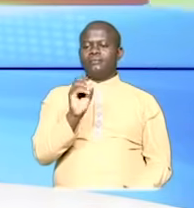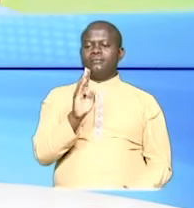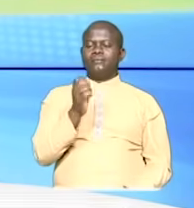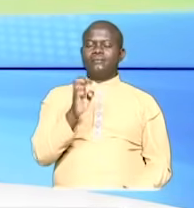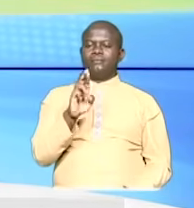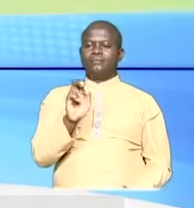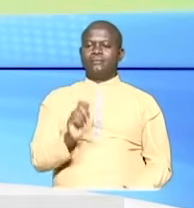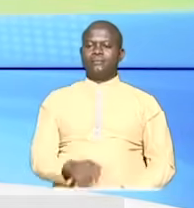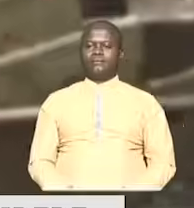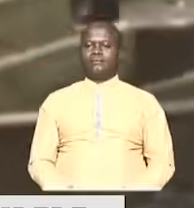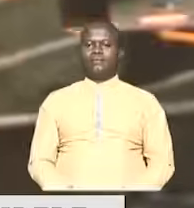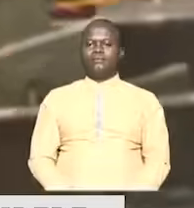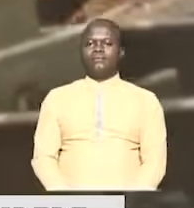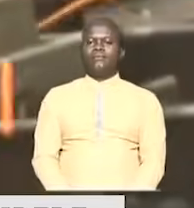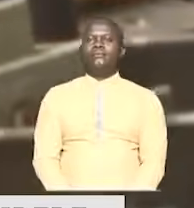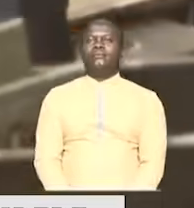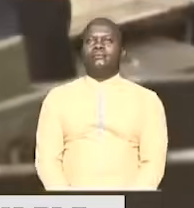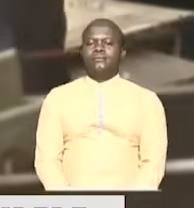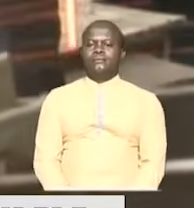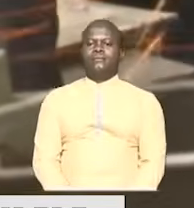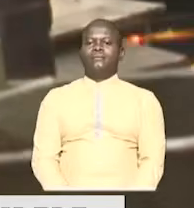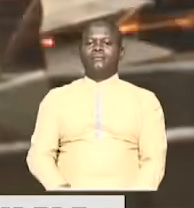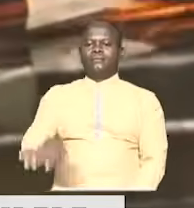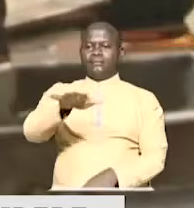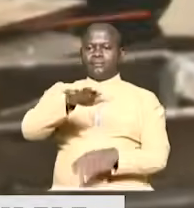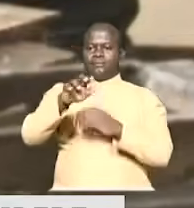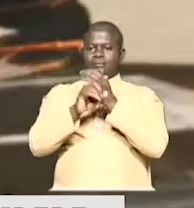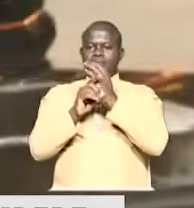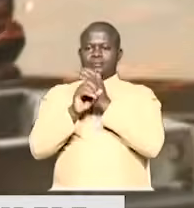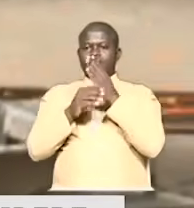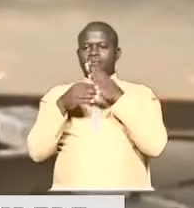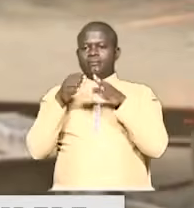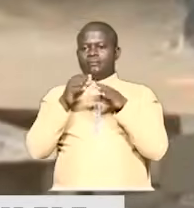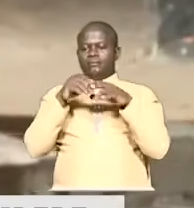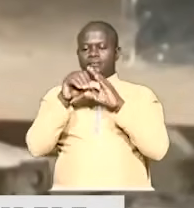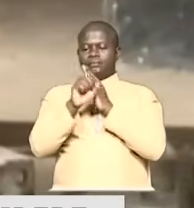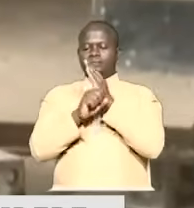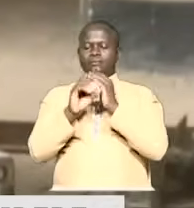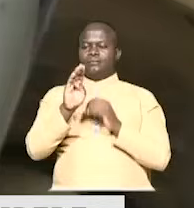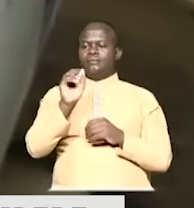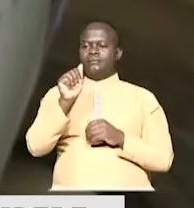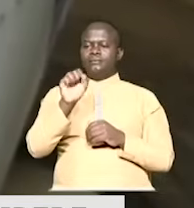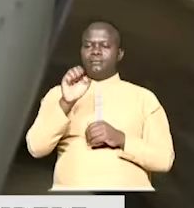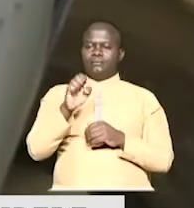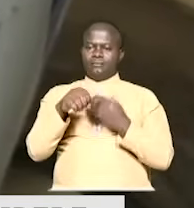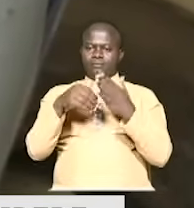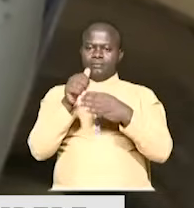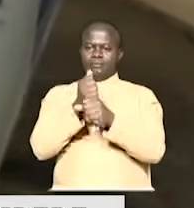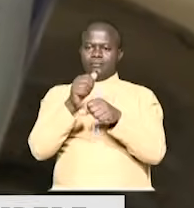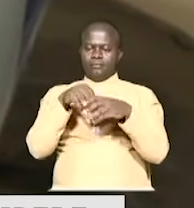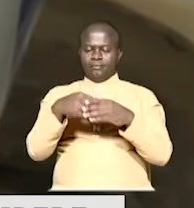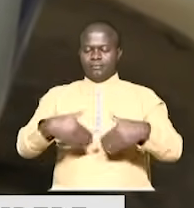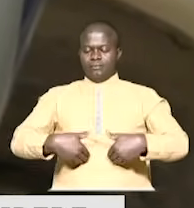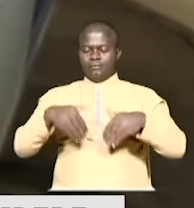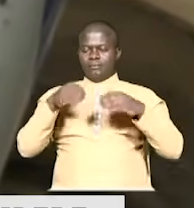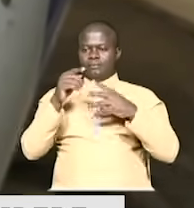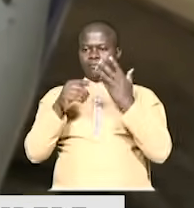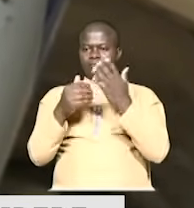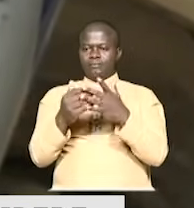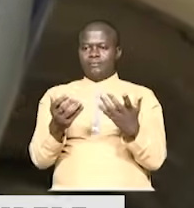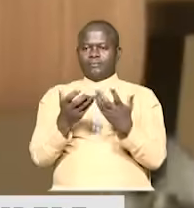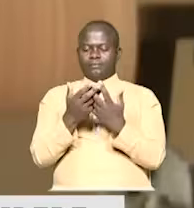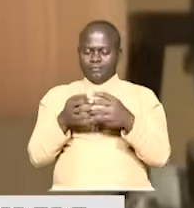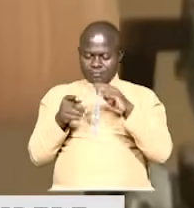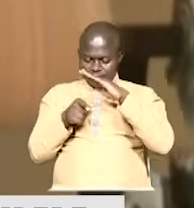Byiringiro. Ako gakiriro k'akarere kubatswe mu murenge wa Base gakorerwamo n'urubyiruko ibijyanye no